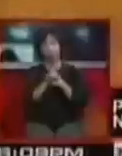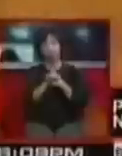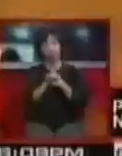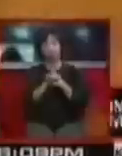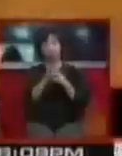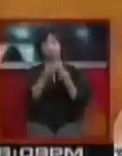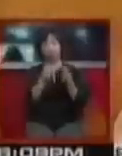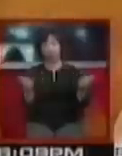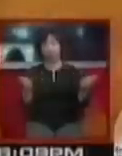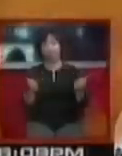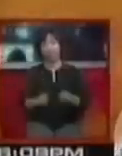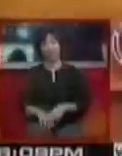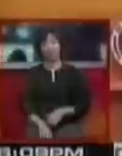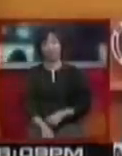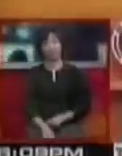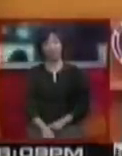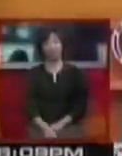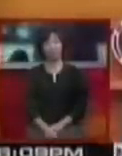dito.